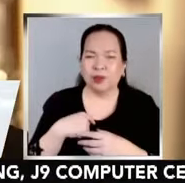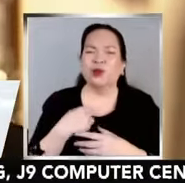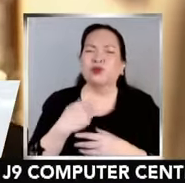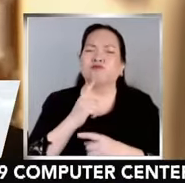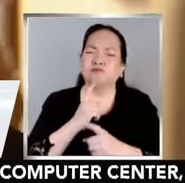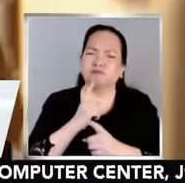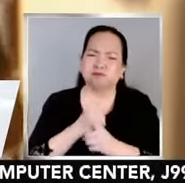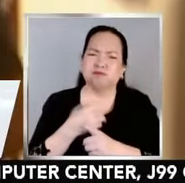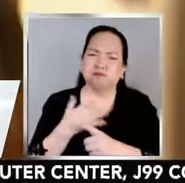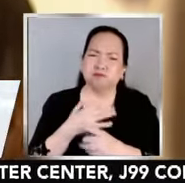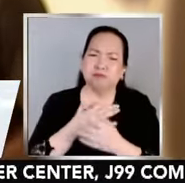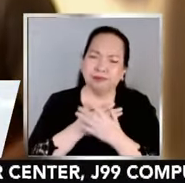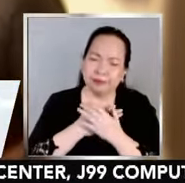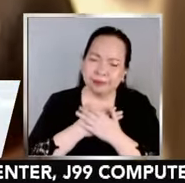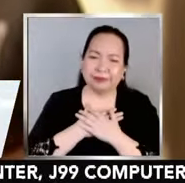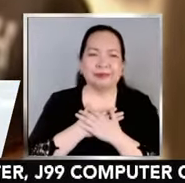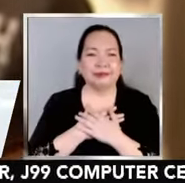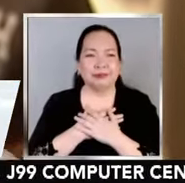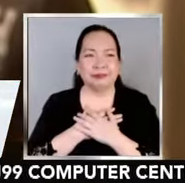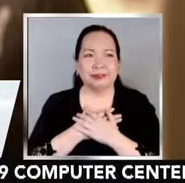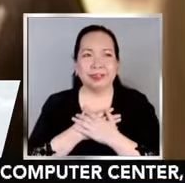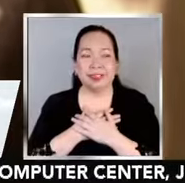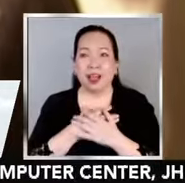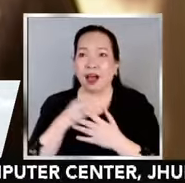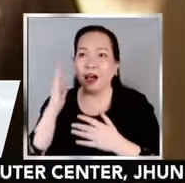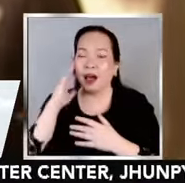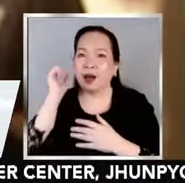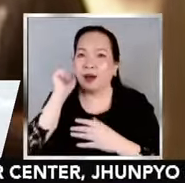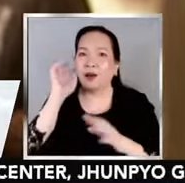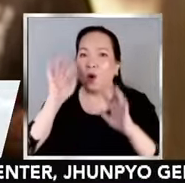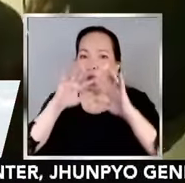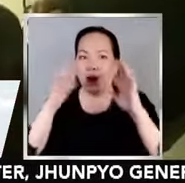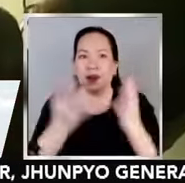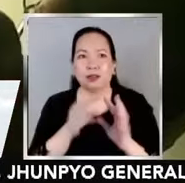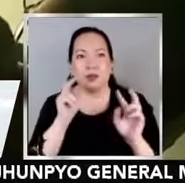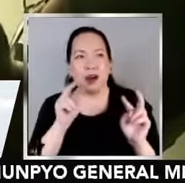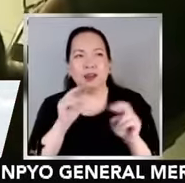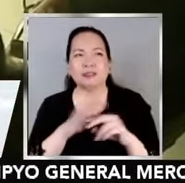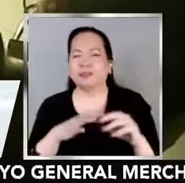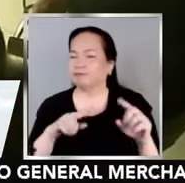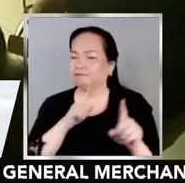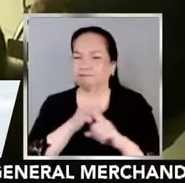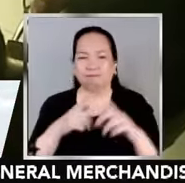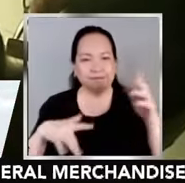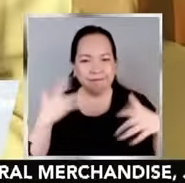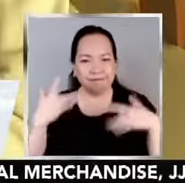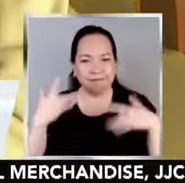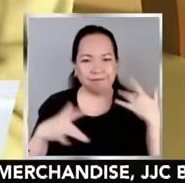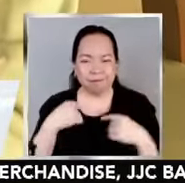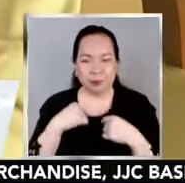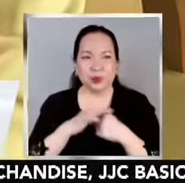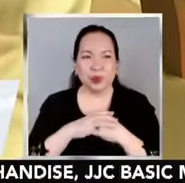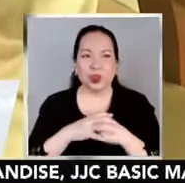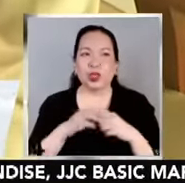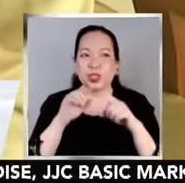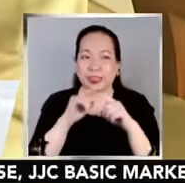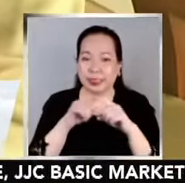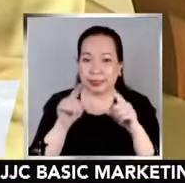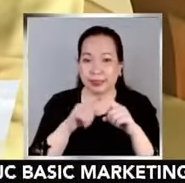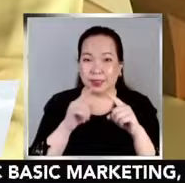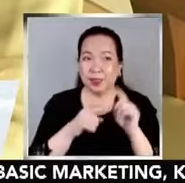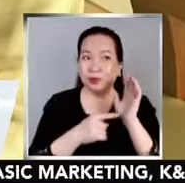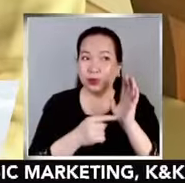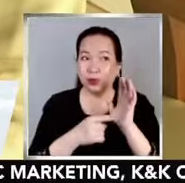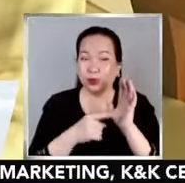gonna be shown globally, I'm very, very excited. Maraming eksena daw ang kukunan sa Pilipinas at